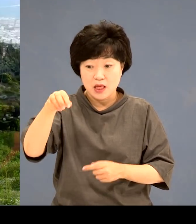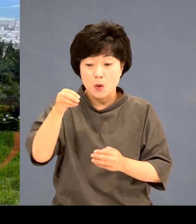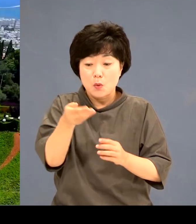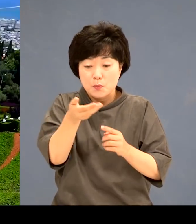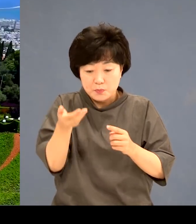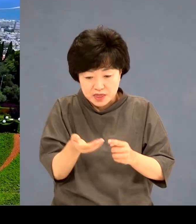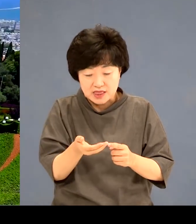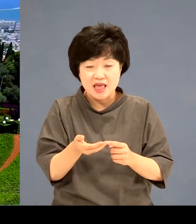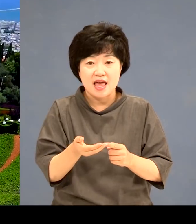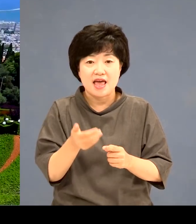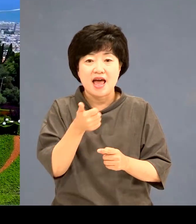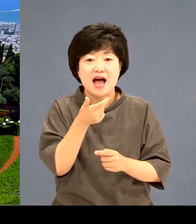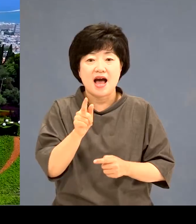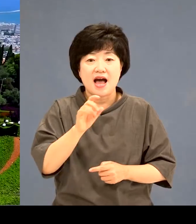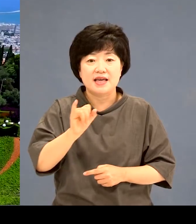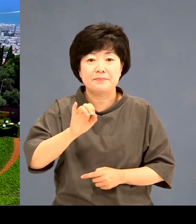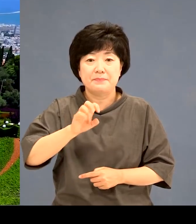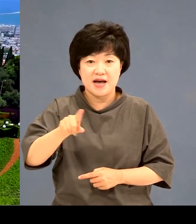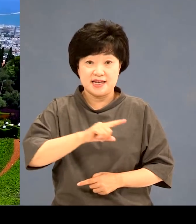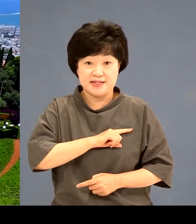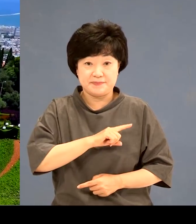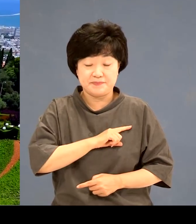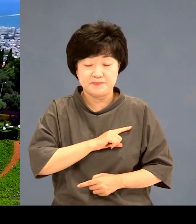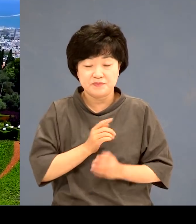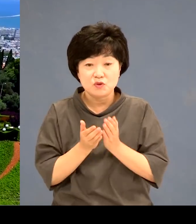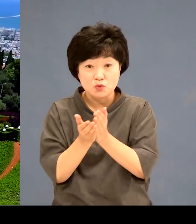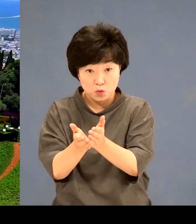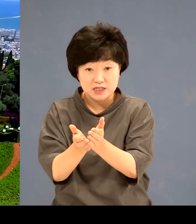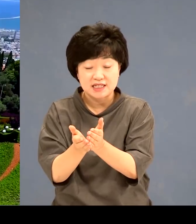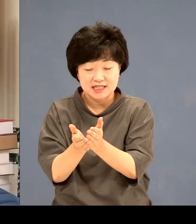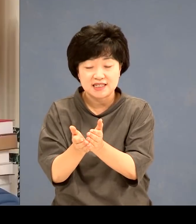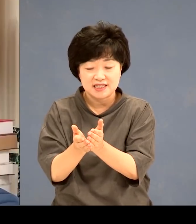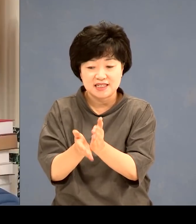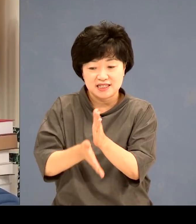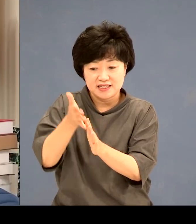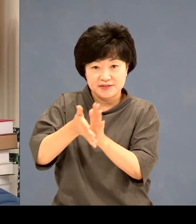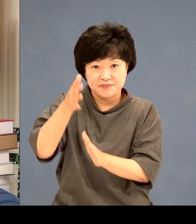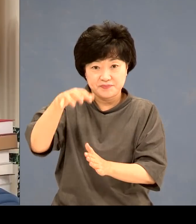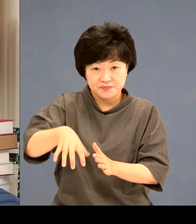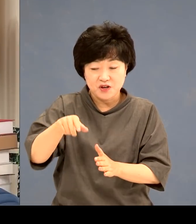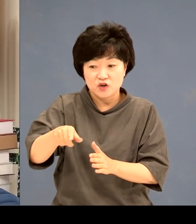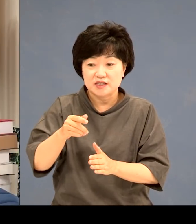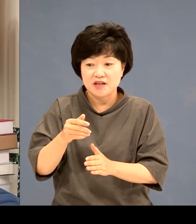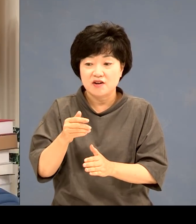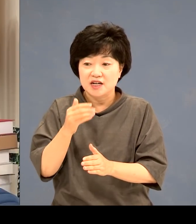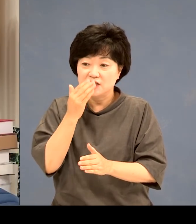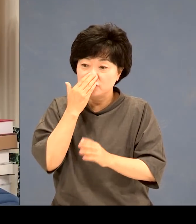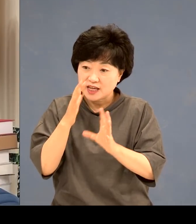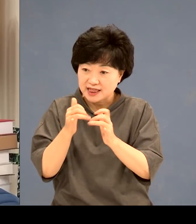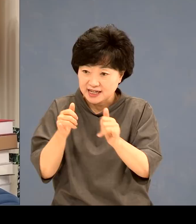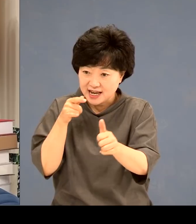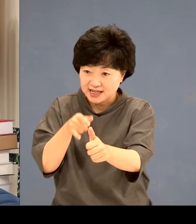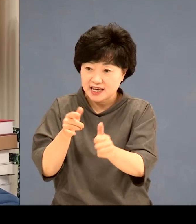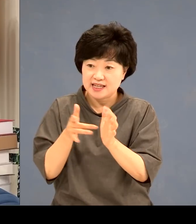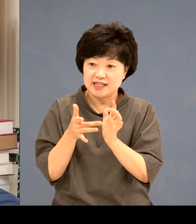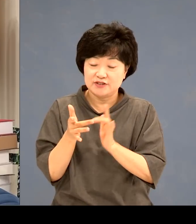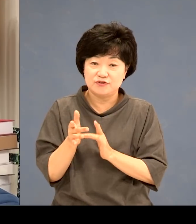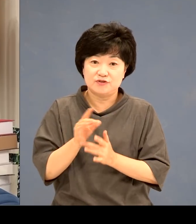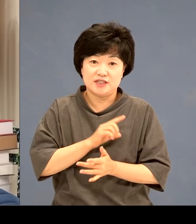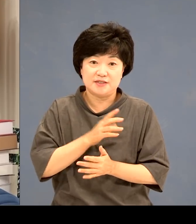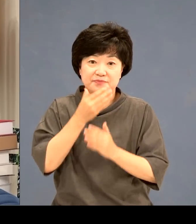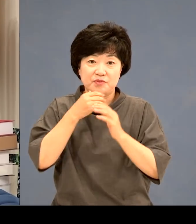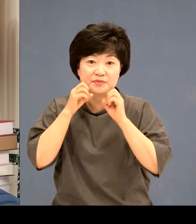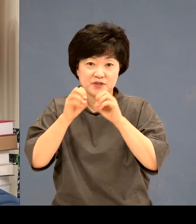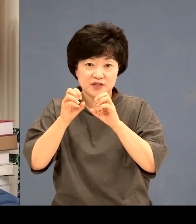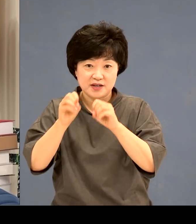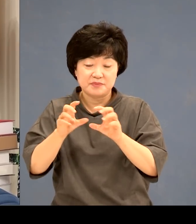형성된 항구 도시가 네. 하이파라고 이제 하는 곳인데 네. 거기서 유대인들에게 예수 그리스도의 복음을 증거하면서